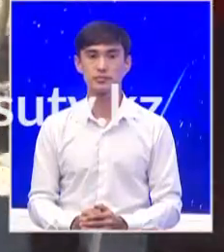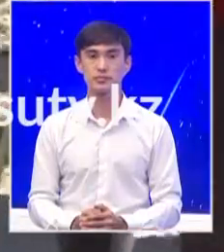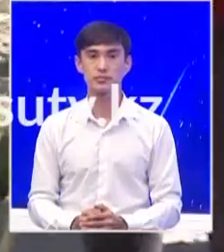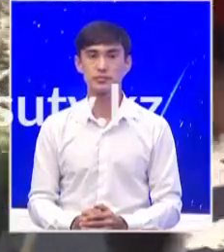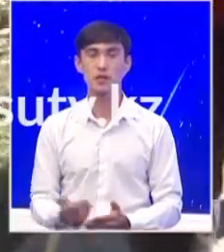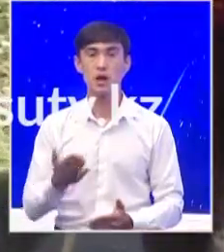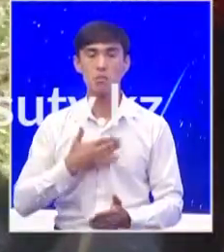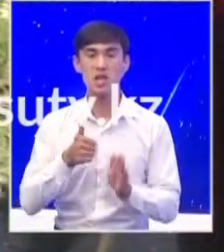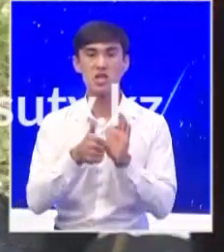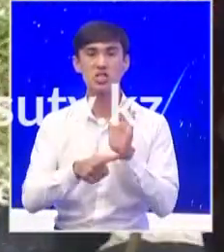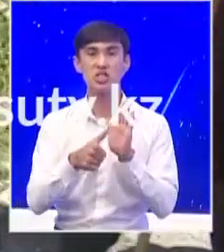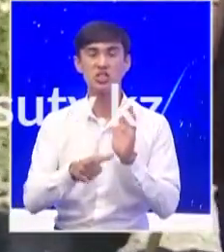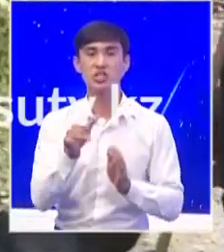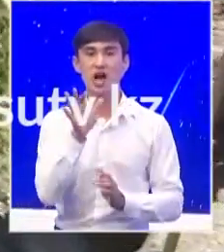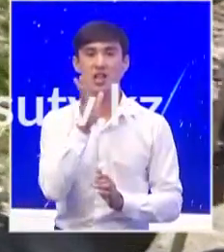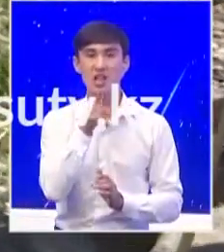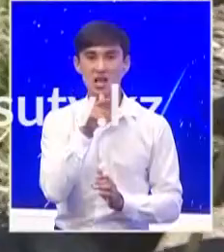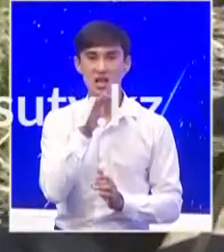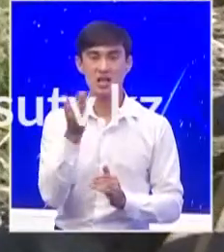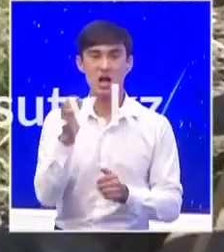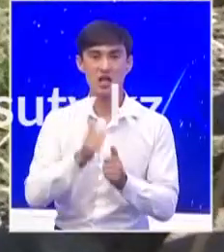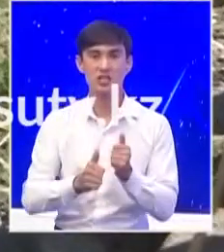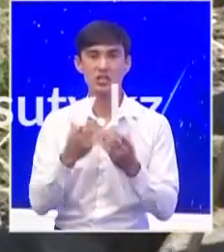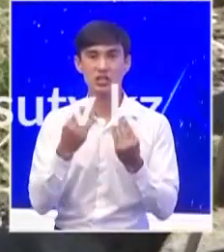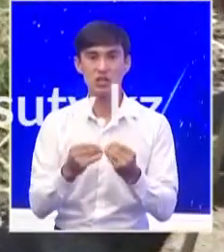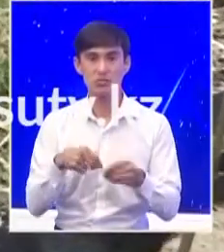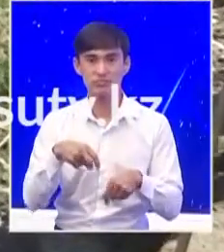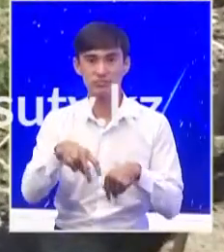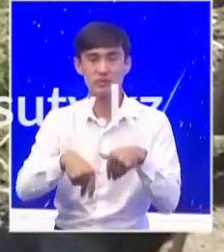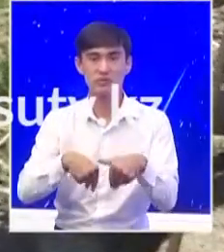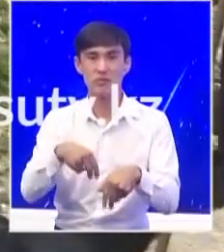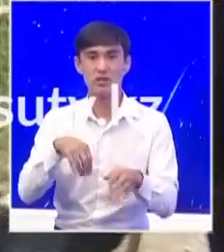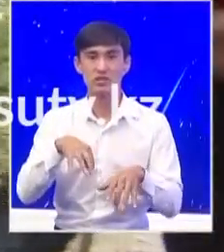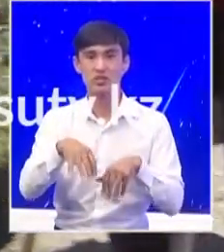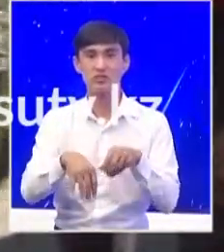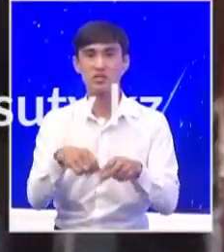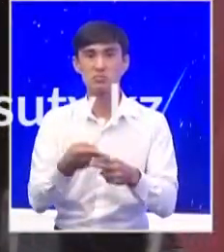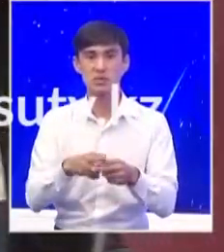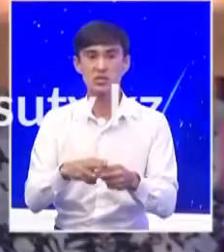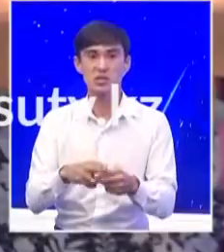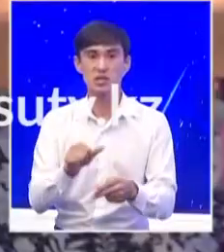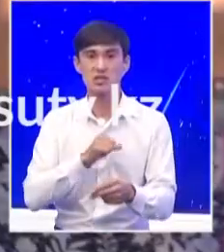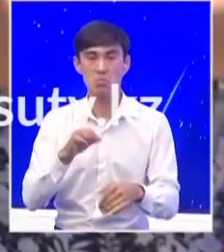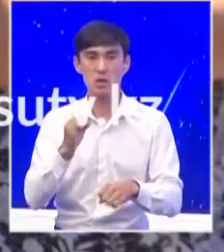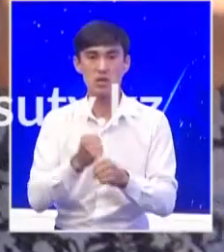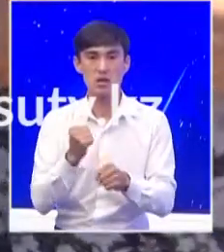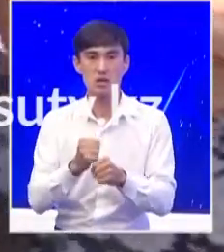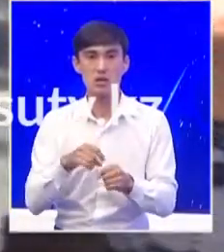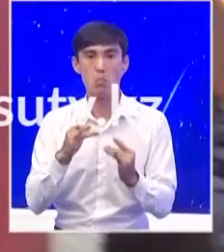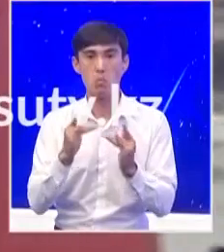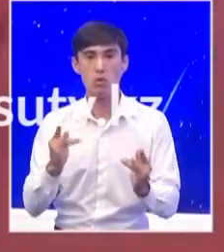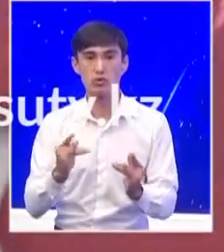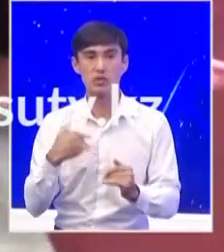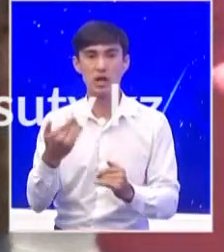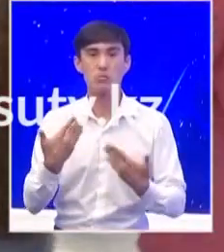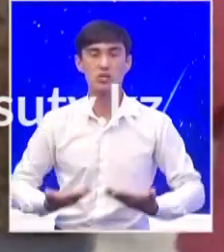Мне 60 лет. Каждый день мне приходится чуть ли не на четвереньках передвигаться через этот самодельный мост.